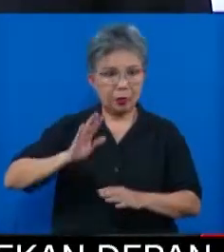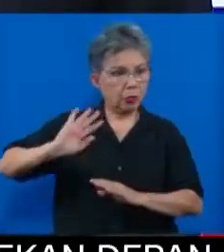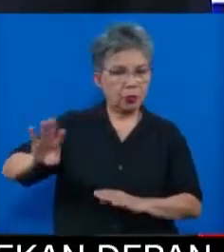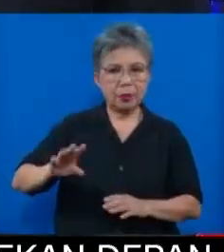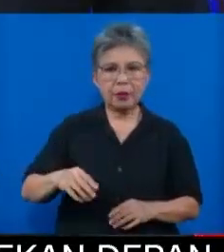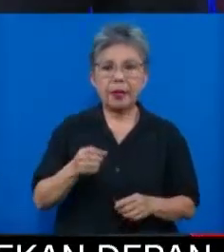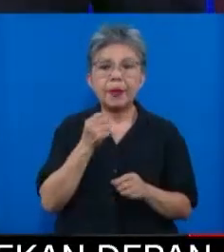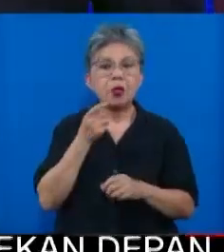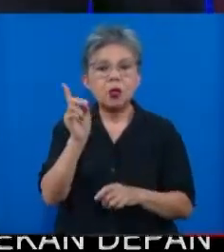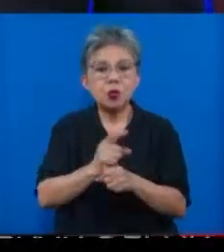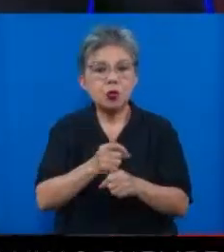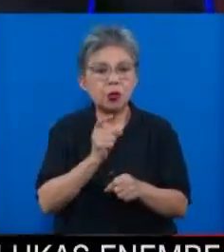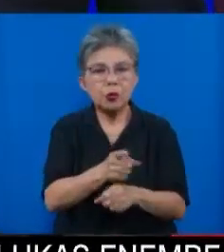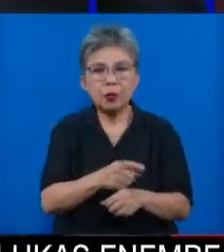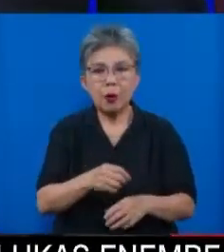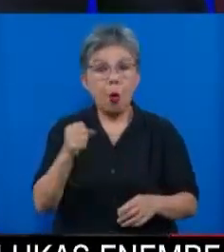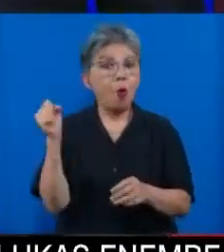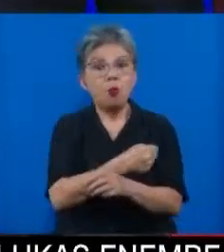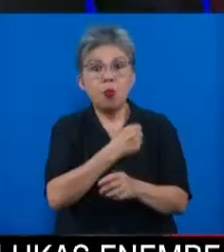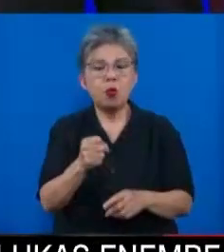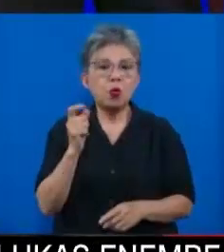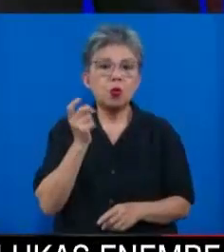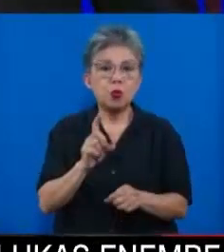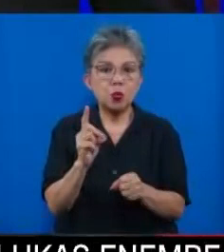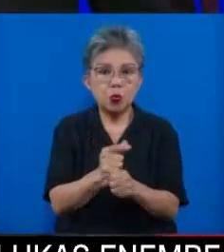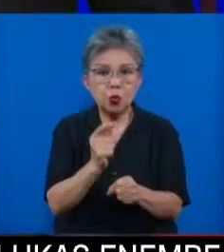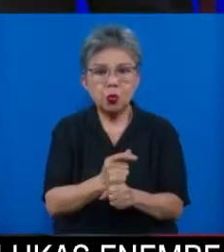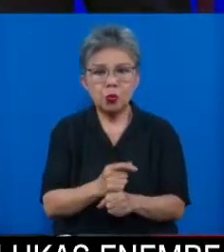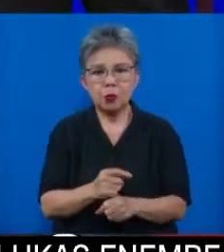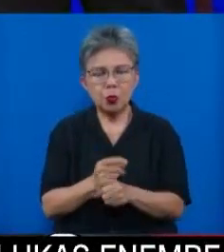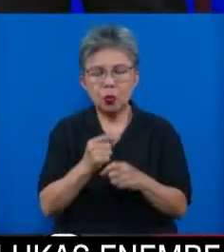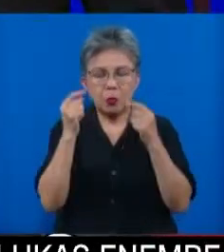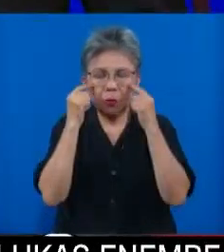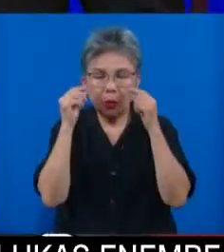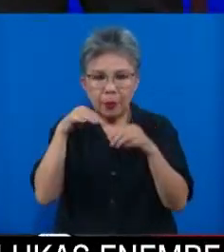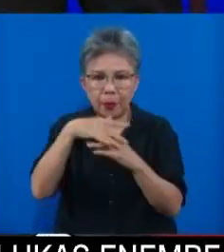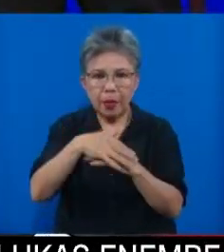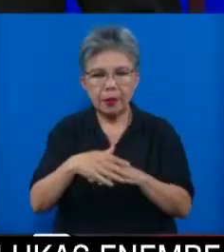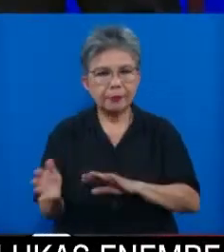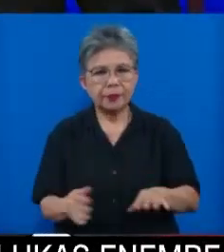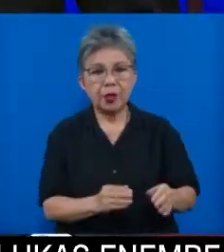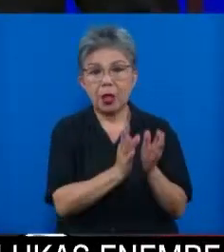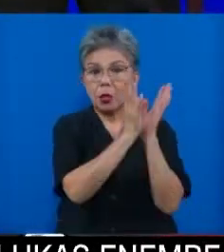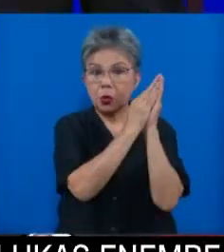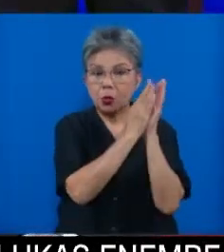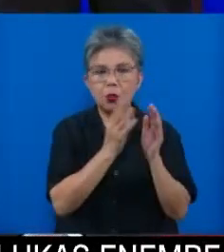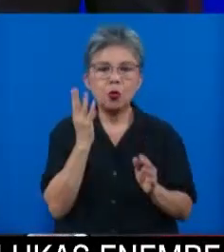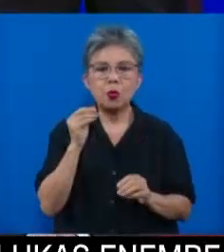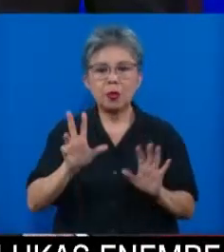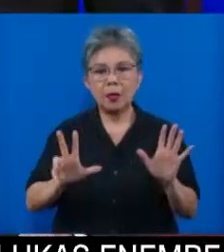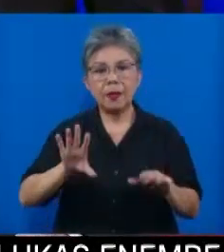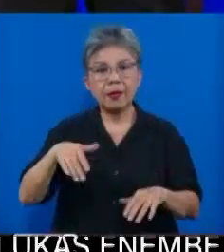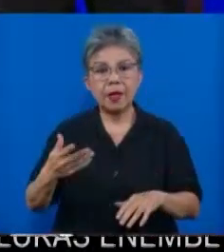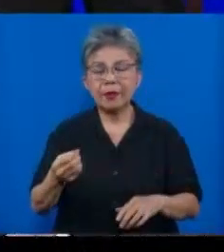Nusa Tenggara Timur diduga memukul gurunya hingga berdarah dan penglihatan terganggu. Sementara di Indramayu, Jawa Barat, seorang anak 8 tahun